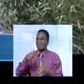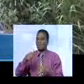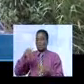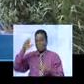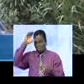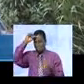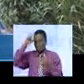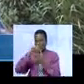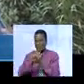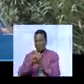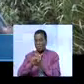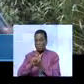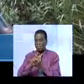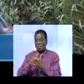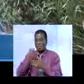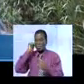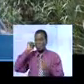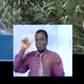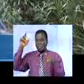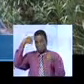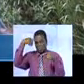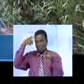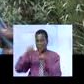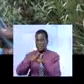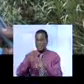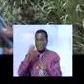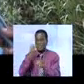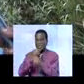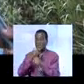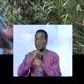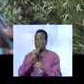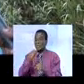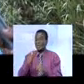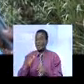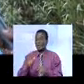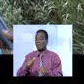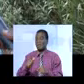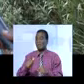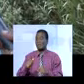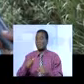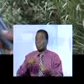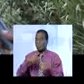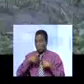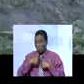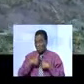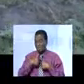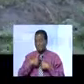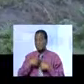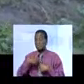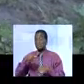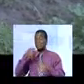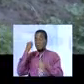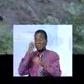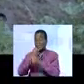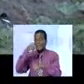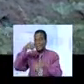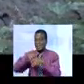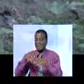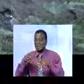pas. Donc, c'est moi seul. Il débrouille les gens sans des contrats.